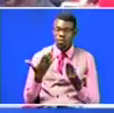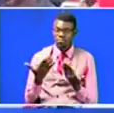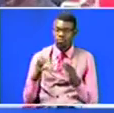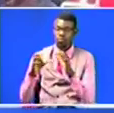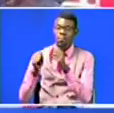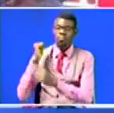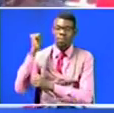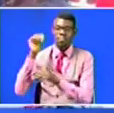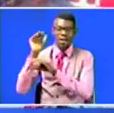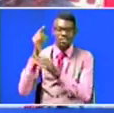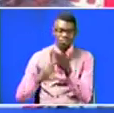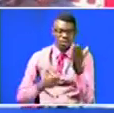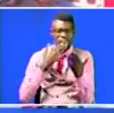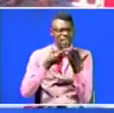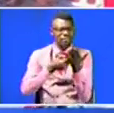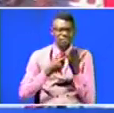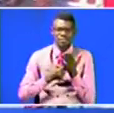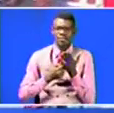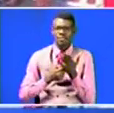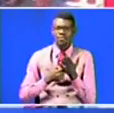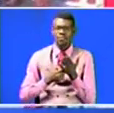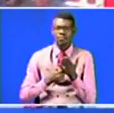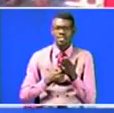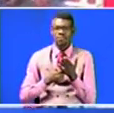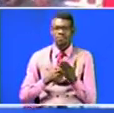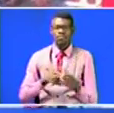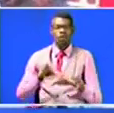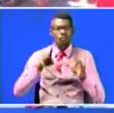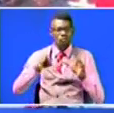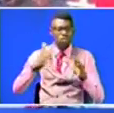pawepo mazungumzo badala ya kutumia nguvu kuweza kuwaondoa wakazi kutoka msitu huo.